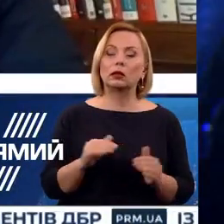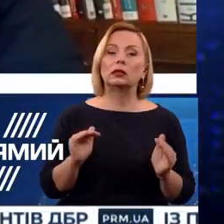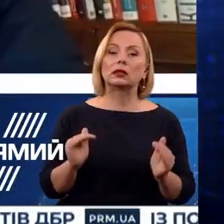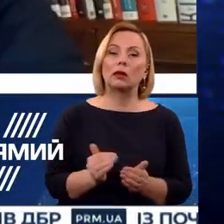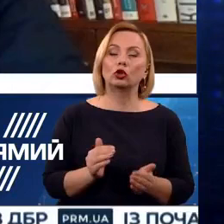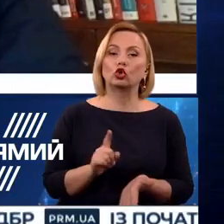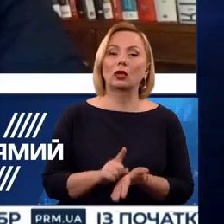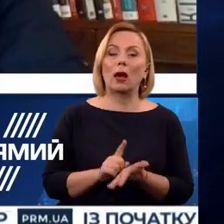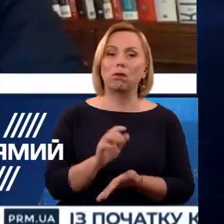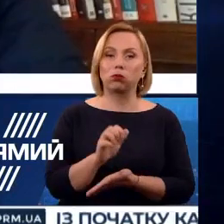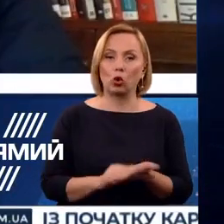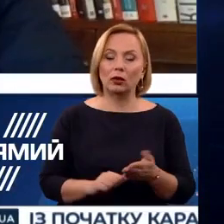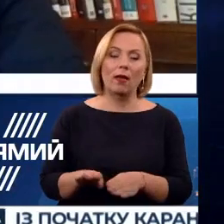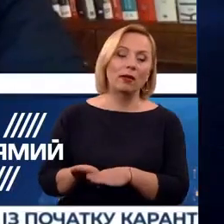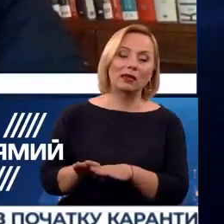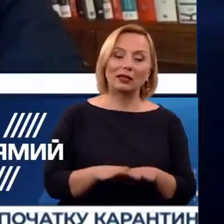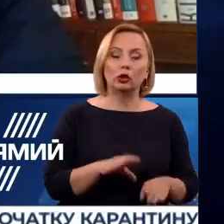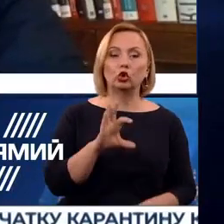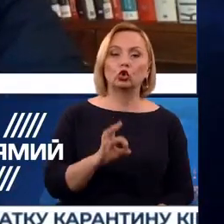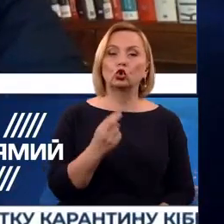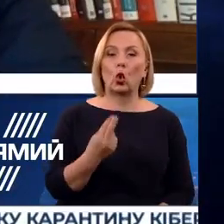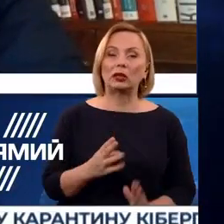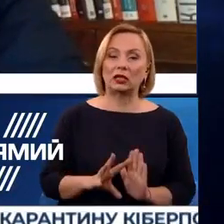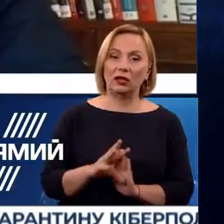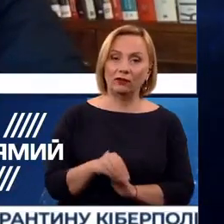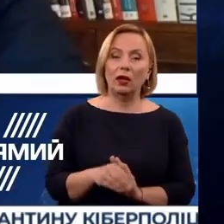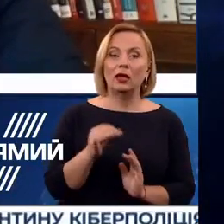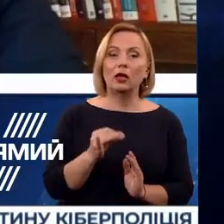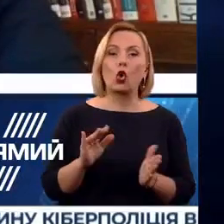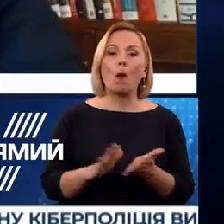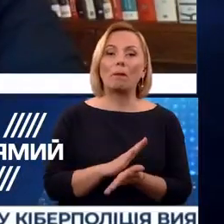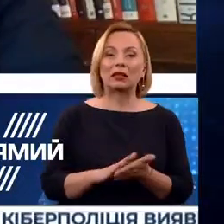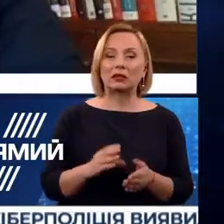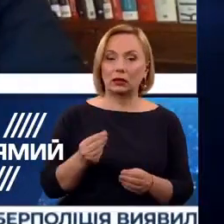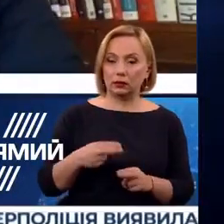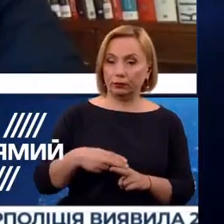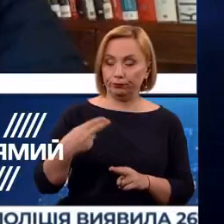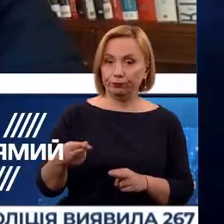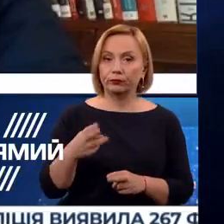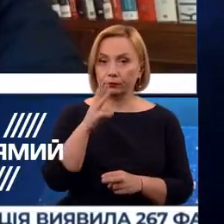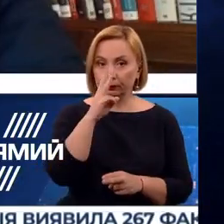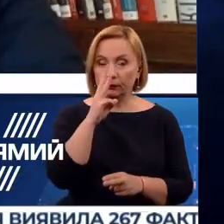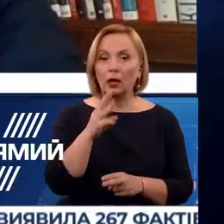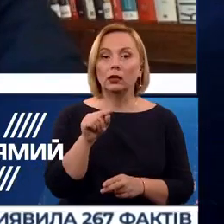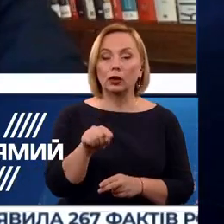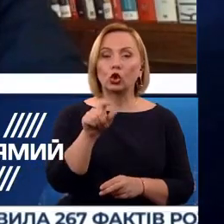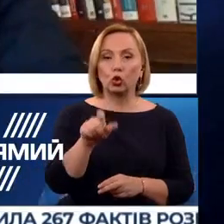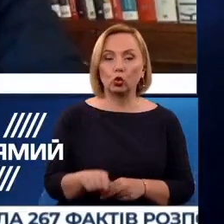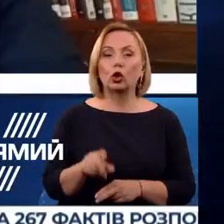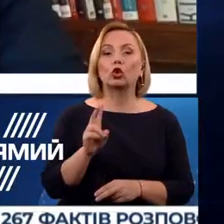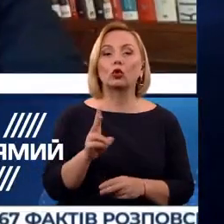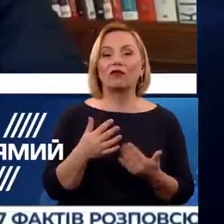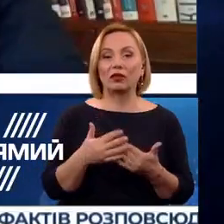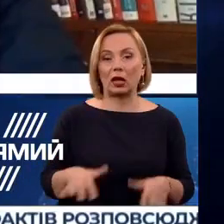податків, єдиного соціального внеску та компенсації, зокрема, на продовження виплати заробітних заробітної плати для тих людей, які втратили